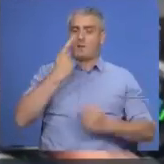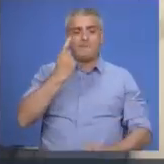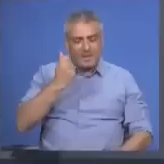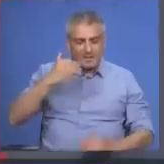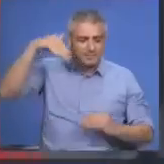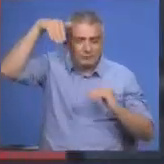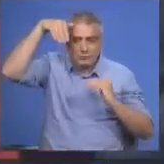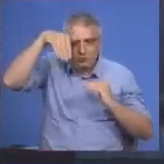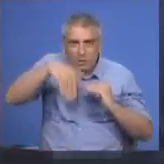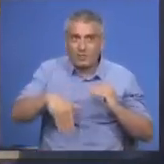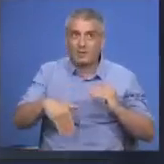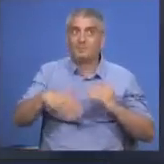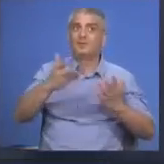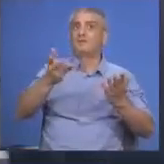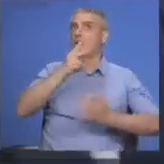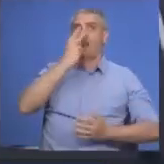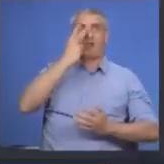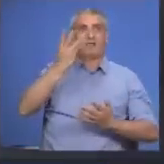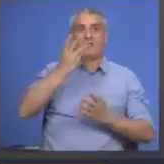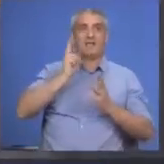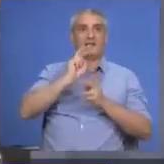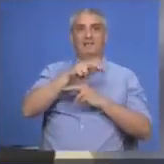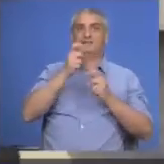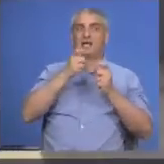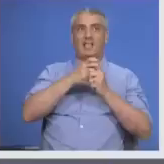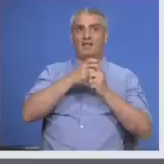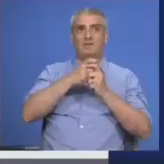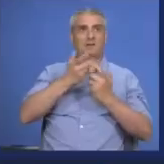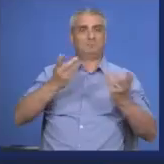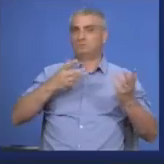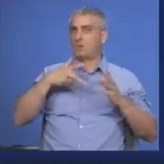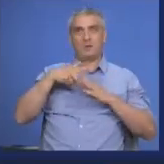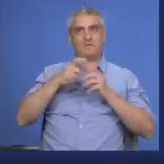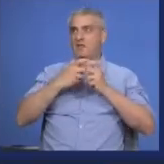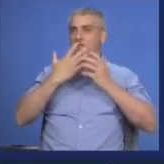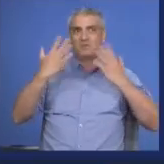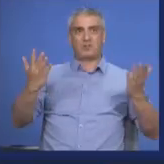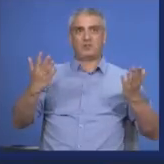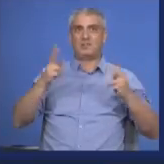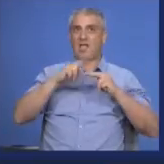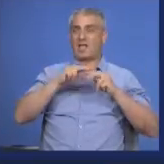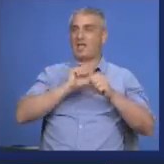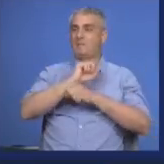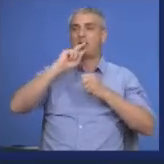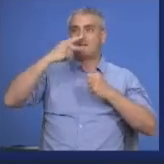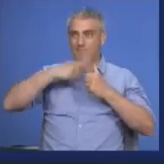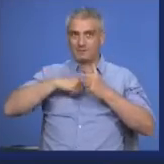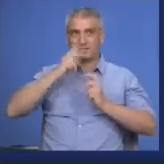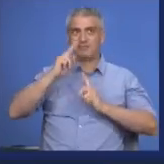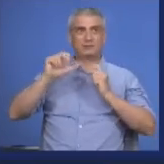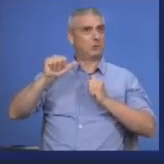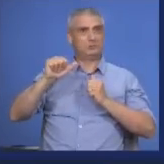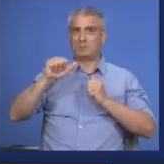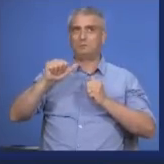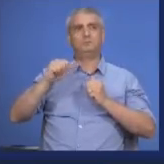צומחים. והנה לא נראה שכניסתה של קרפור מזיזה לחברות הגדולות. אחרי מרד הפסטה, יצרנית אוסם לא